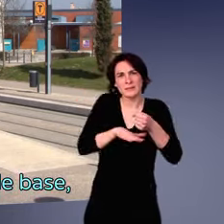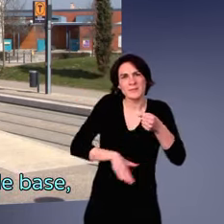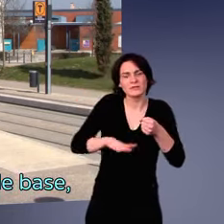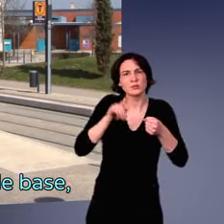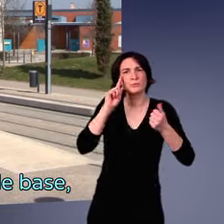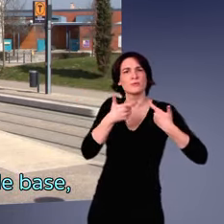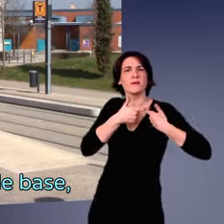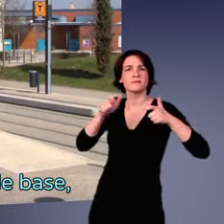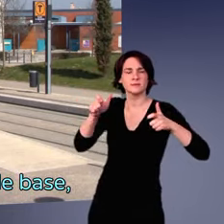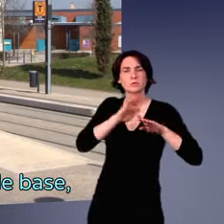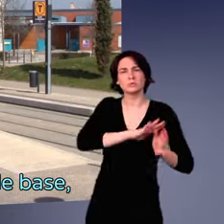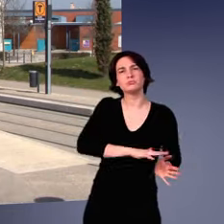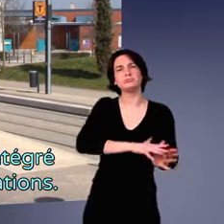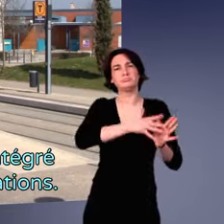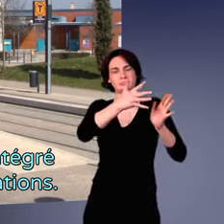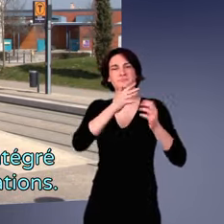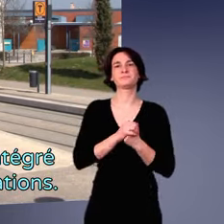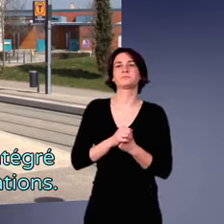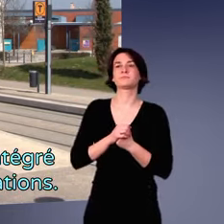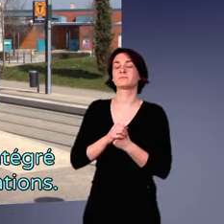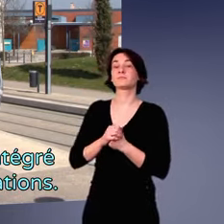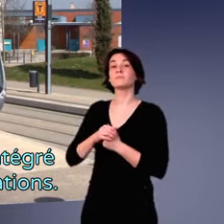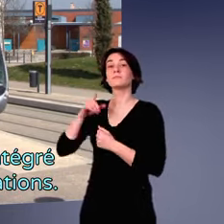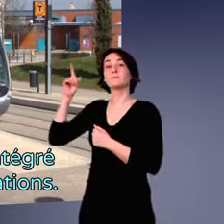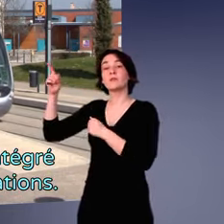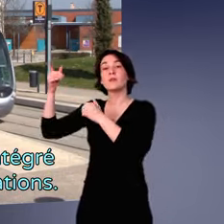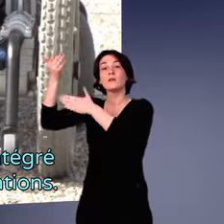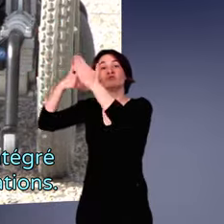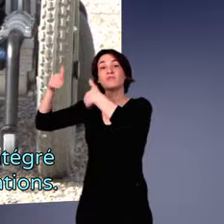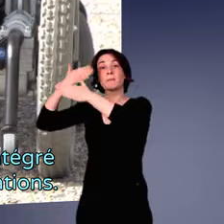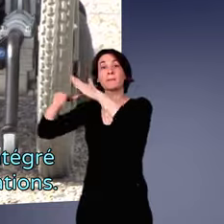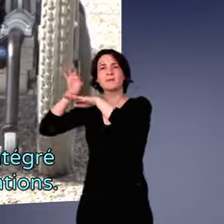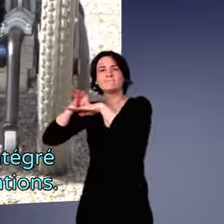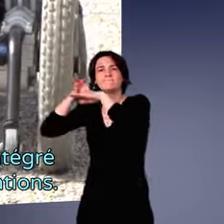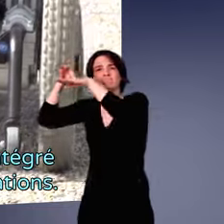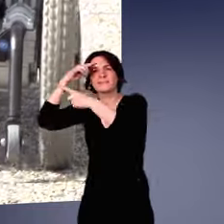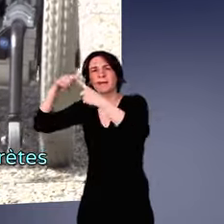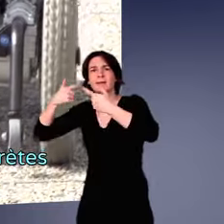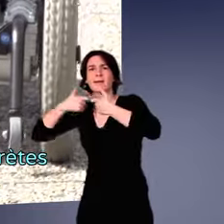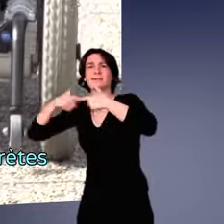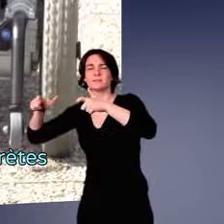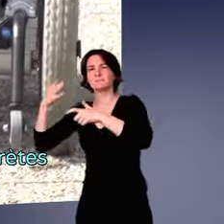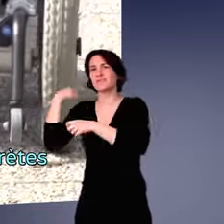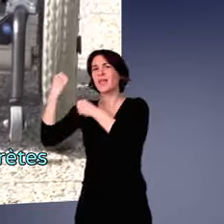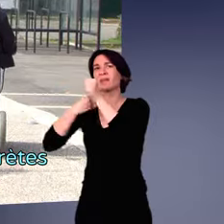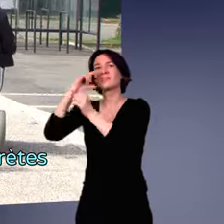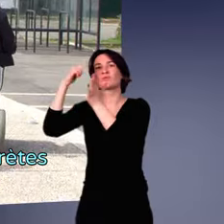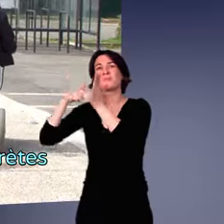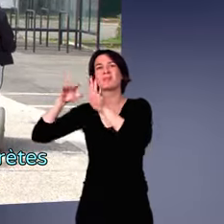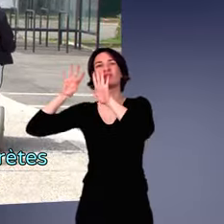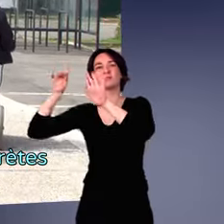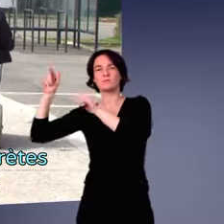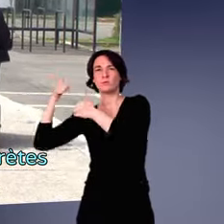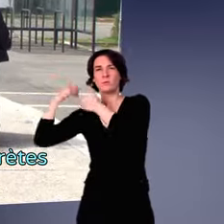à ces équipements adaptés de base ticoo a progressivement intégré un grand nombre d'amélioration en 2009 100